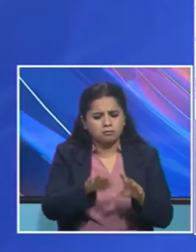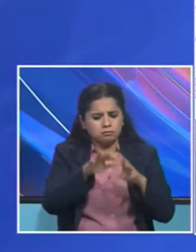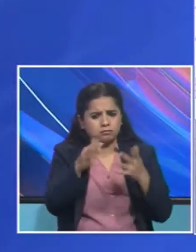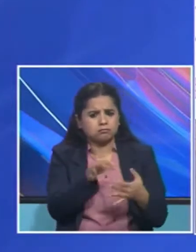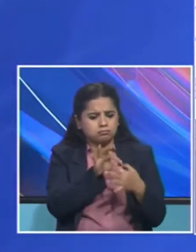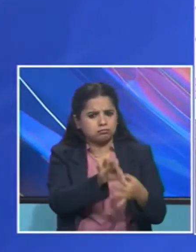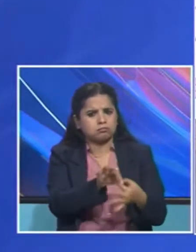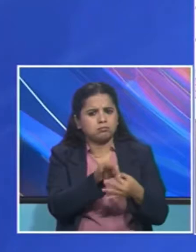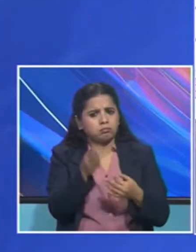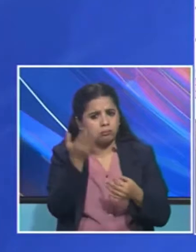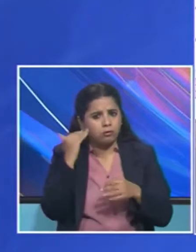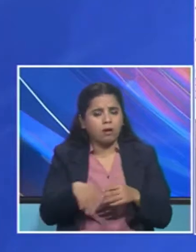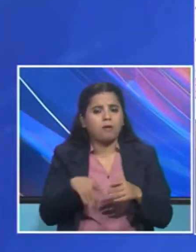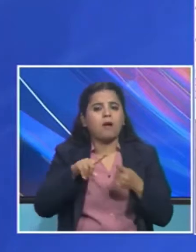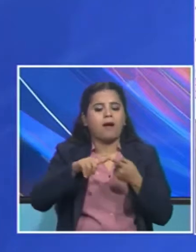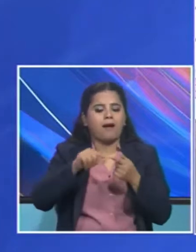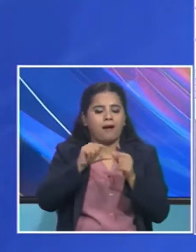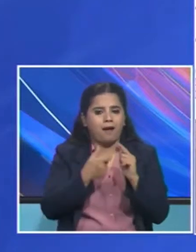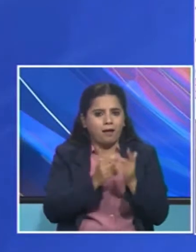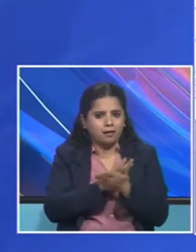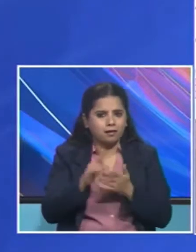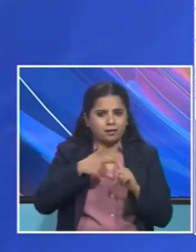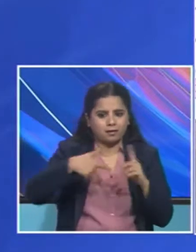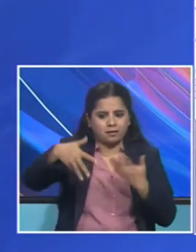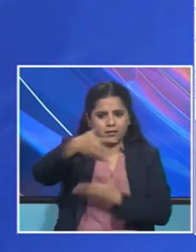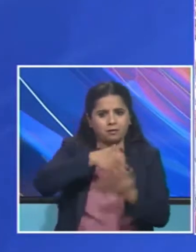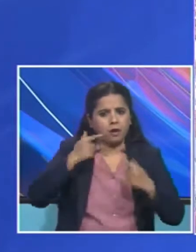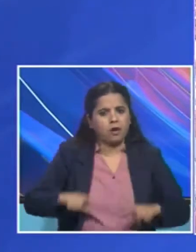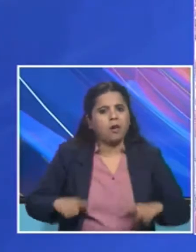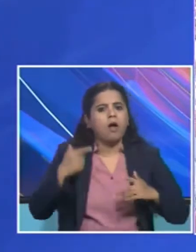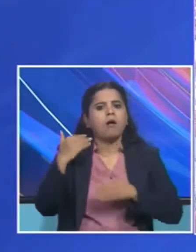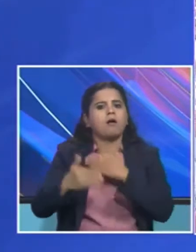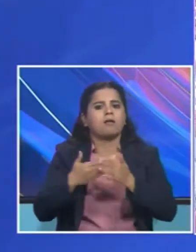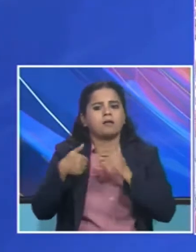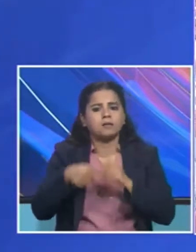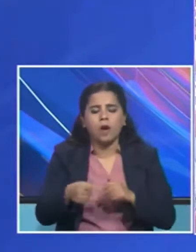तालमेल बनाकर जीवन को आगे बढ़ाया है।